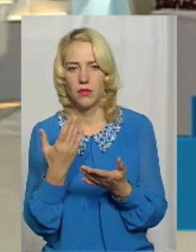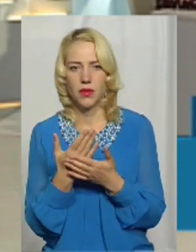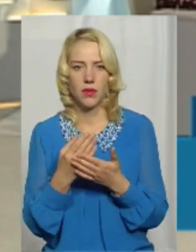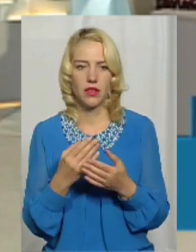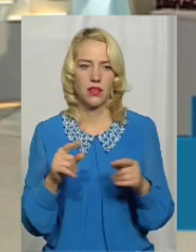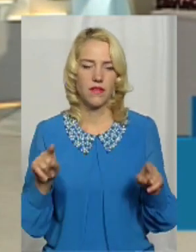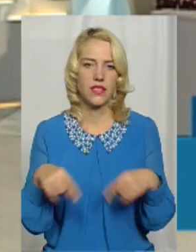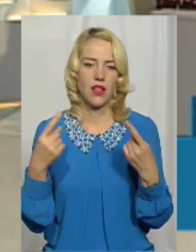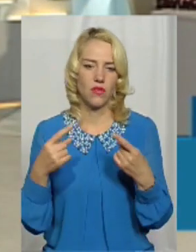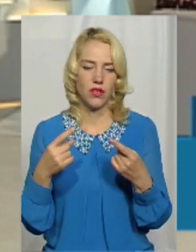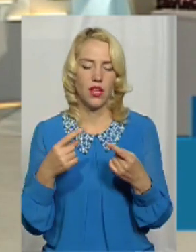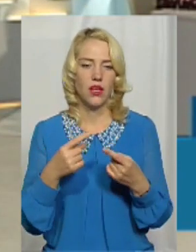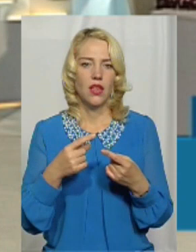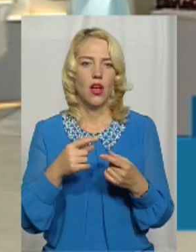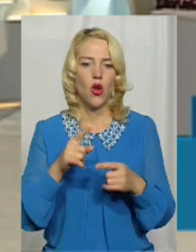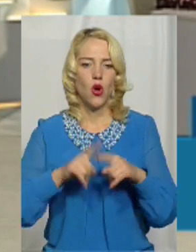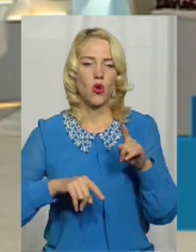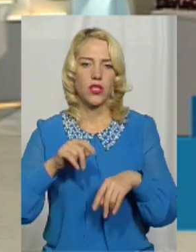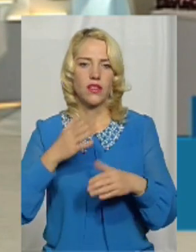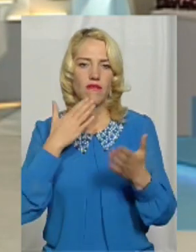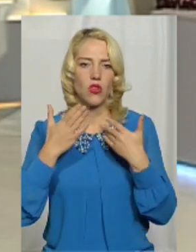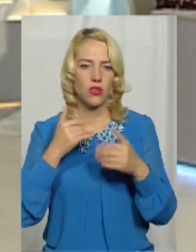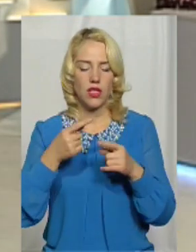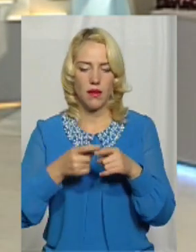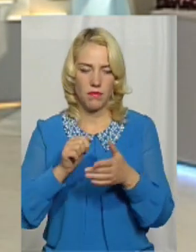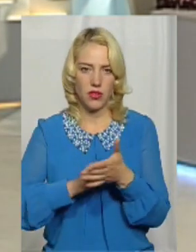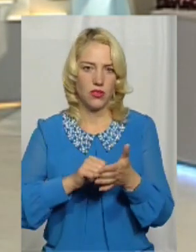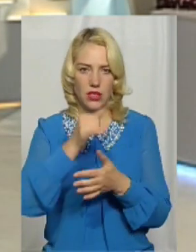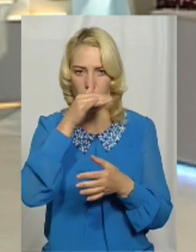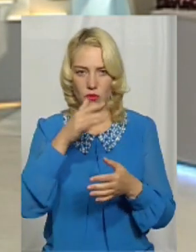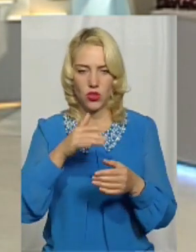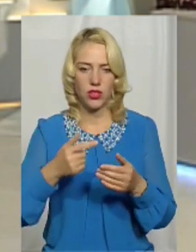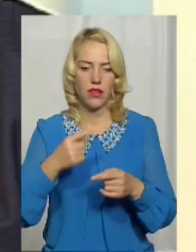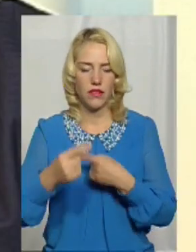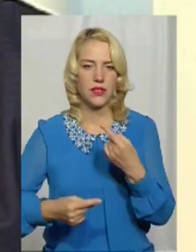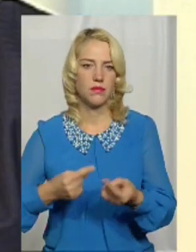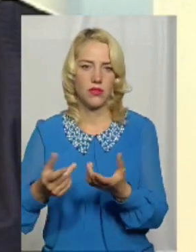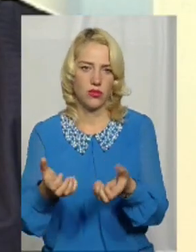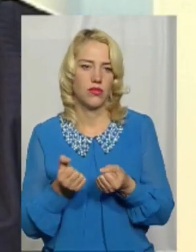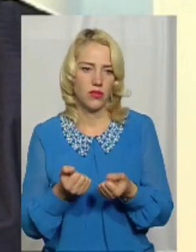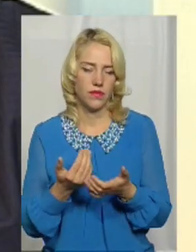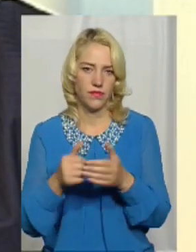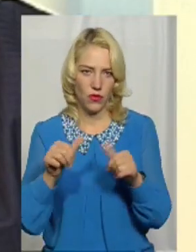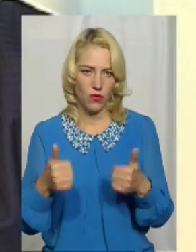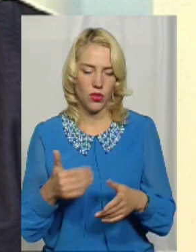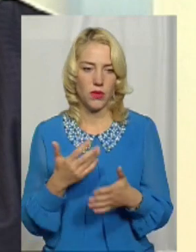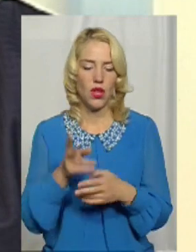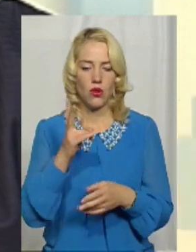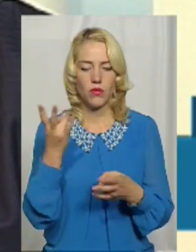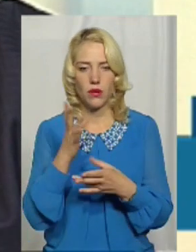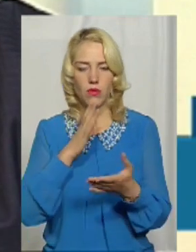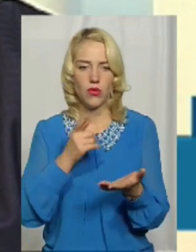встановити родинні відносини, і він через це не може оформити спадщину. Ось, комусь треба було